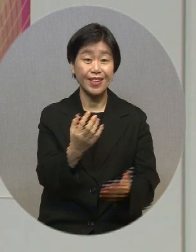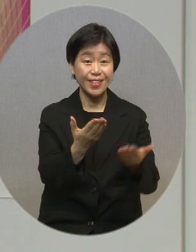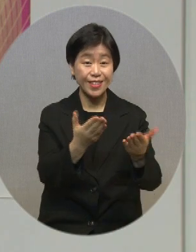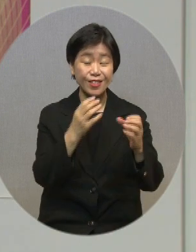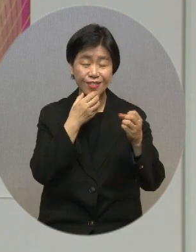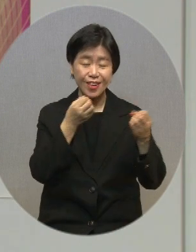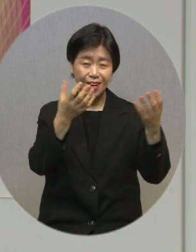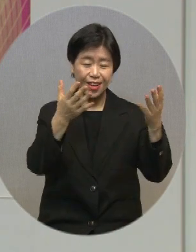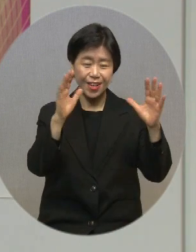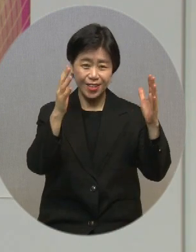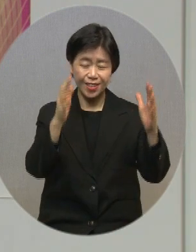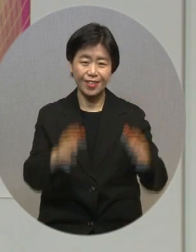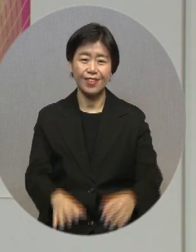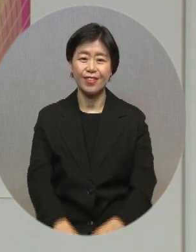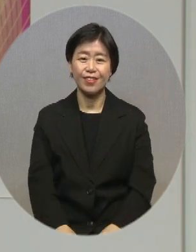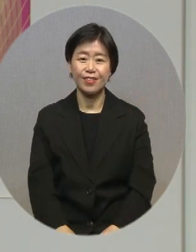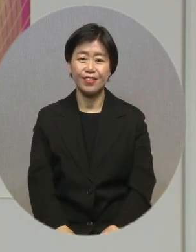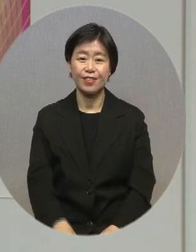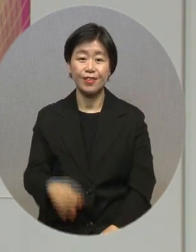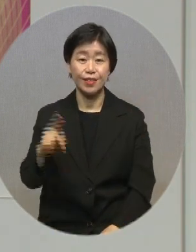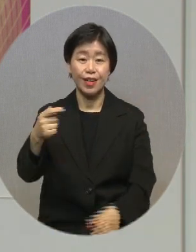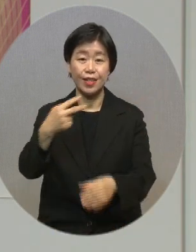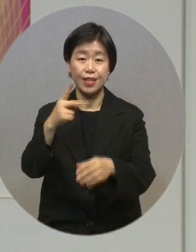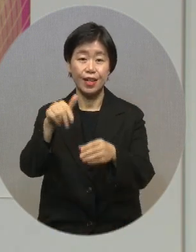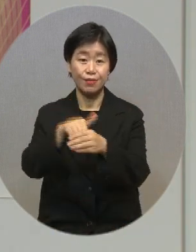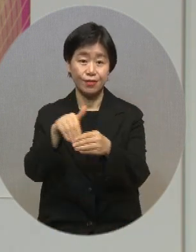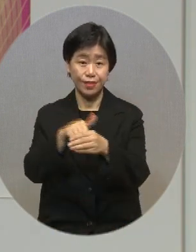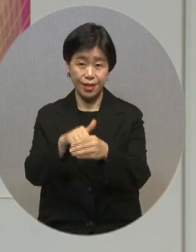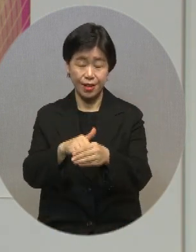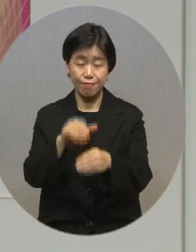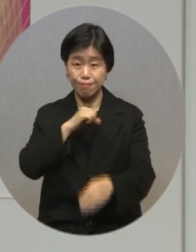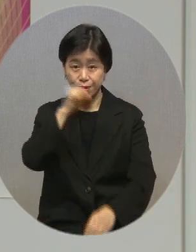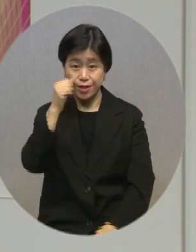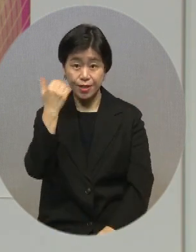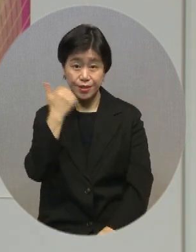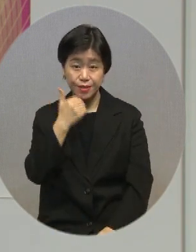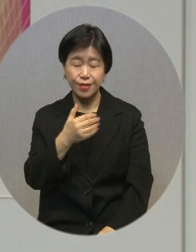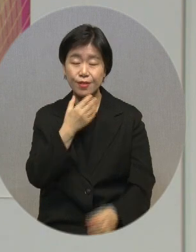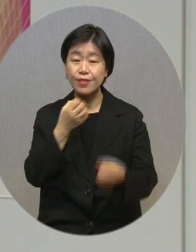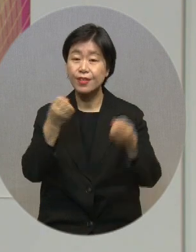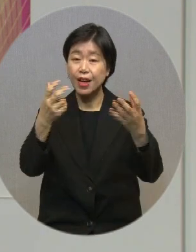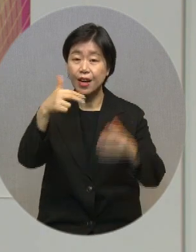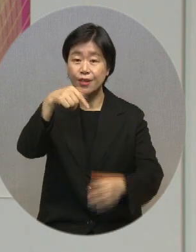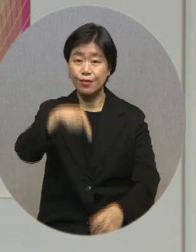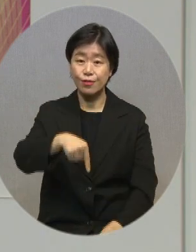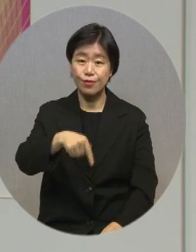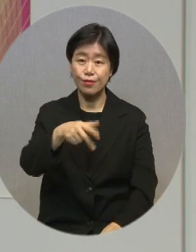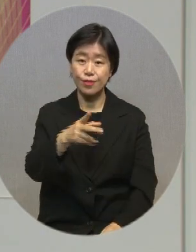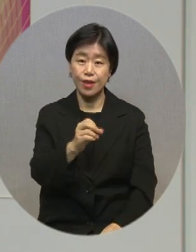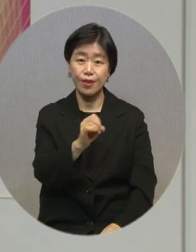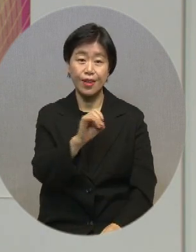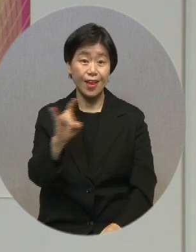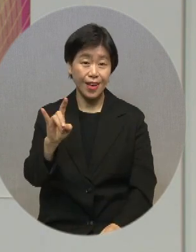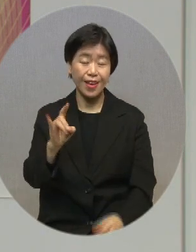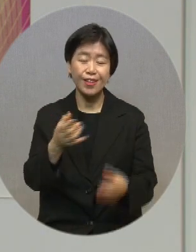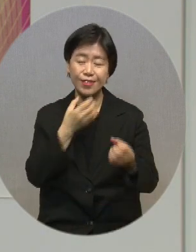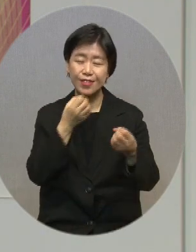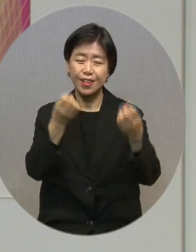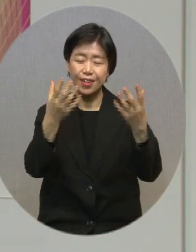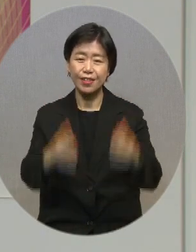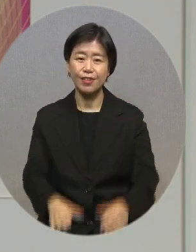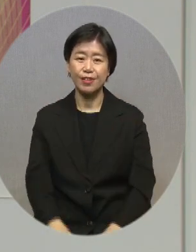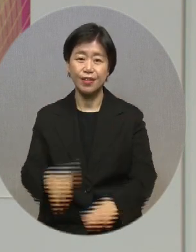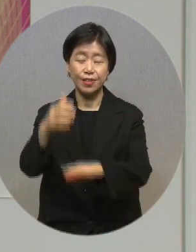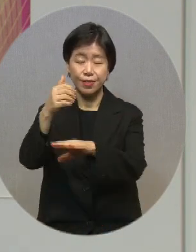네, 이노아 양 축하합니다. 네, 다문화 가족 부문 우승자는 축하합니다. 주경혜 님이십니다. 축하드립니다.